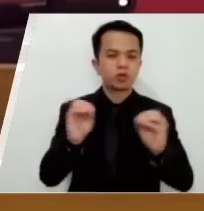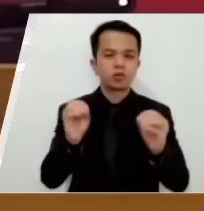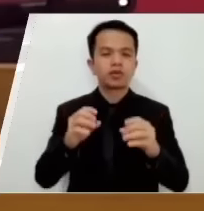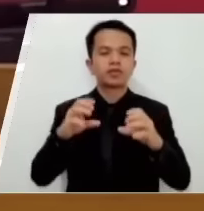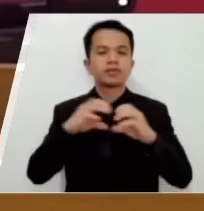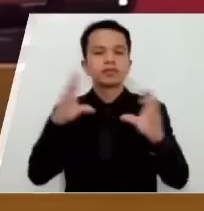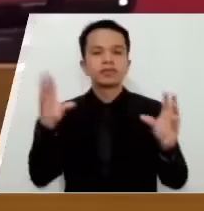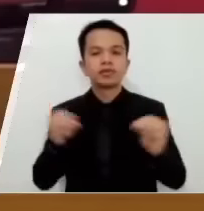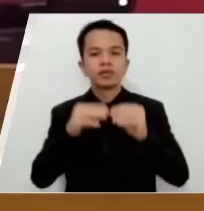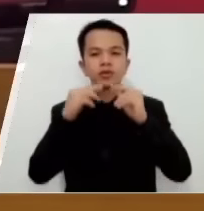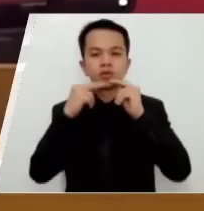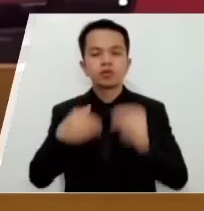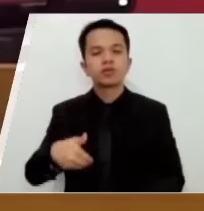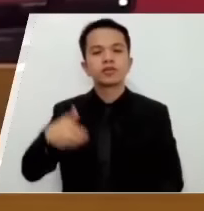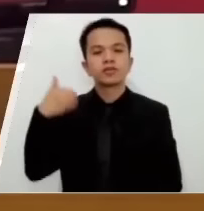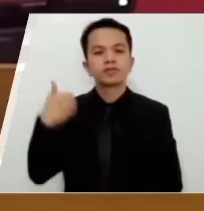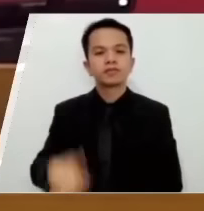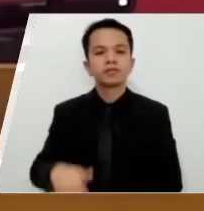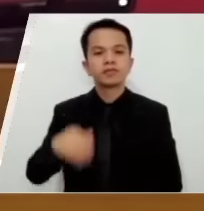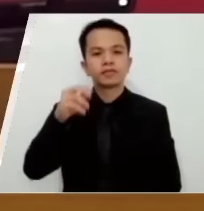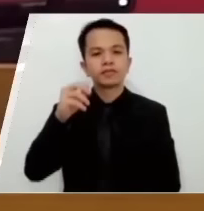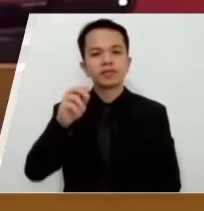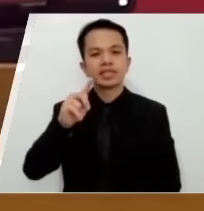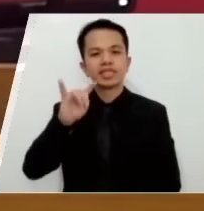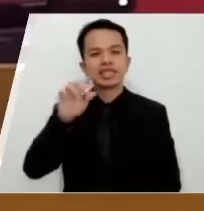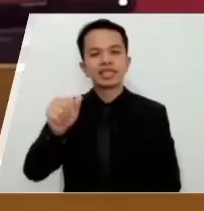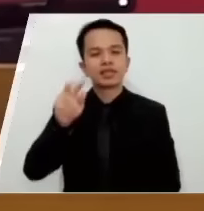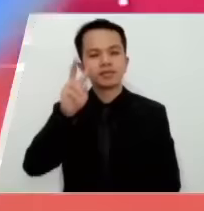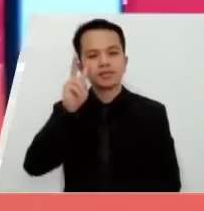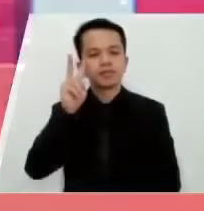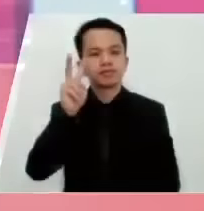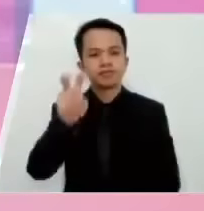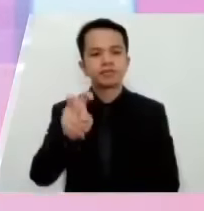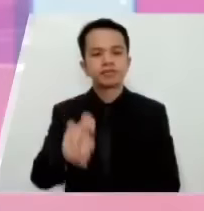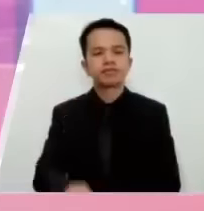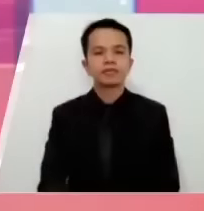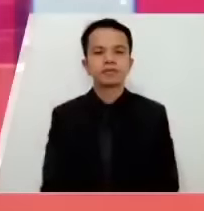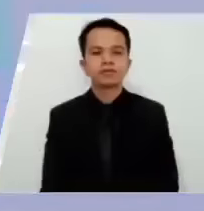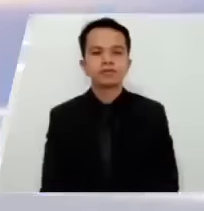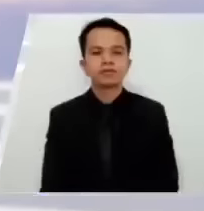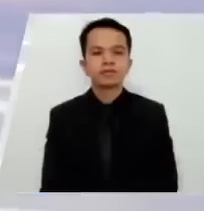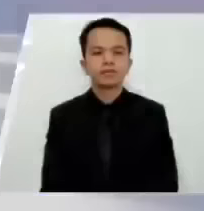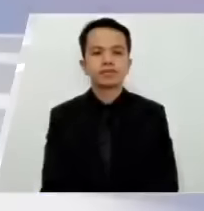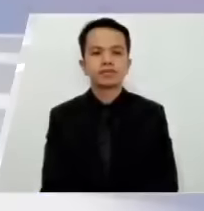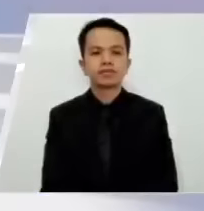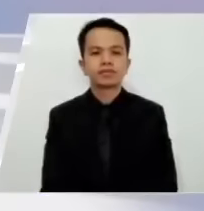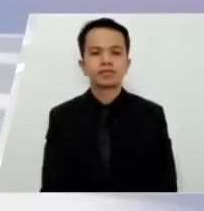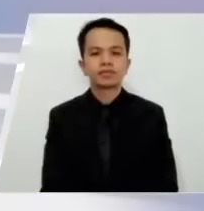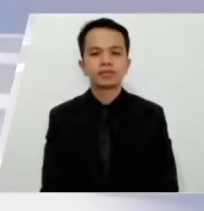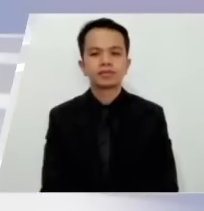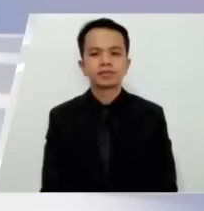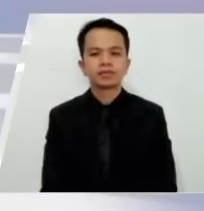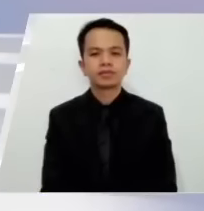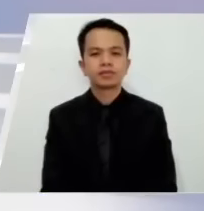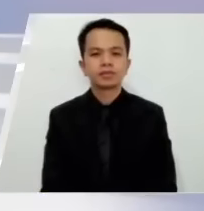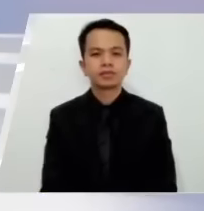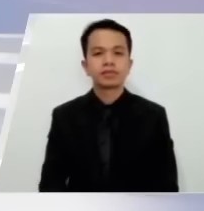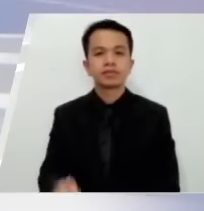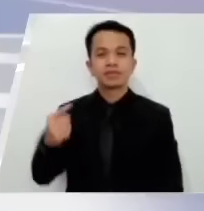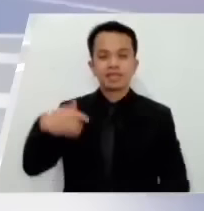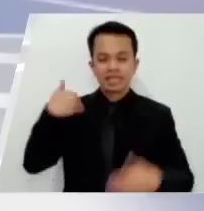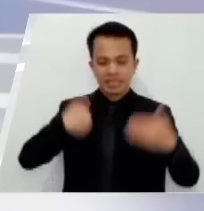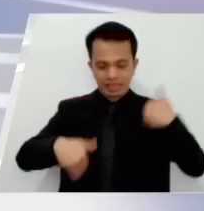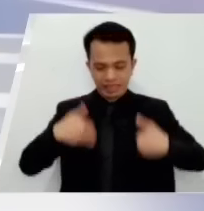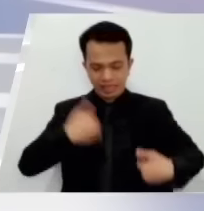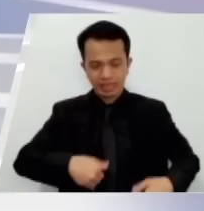integrated news ako si Tina Panganiban perez ang inyong saksi chopchop na bangkay ng isang